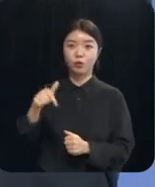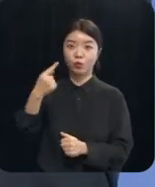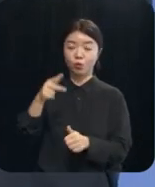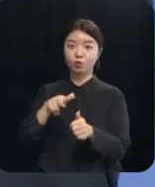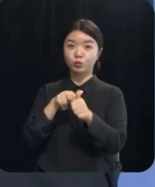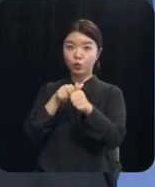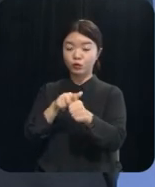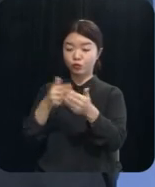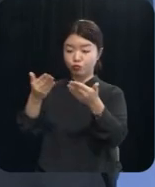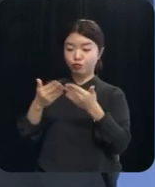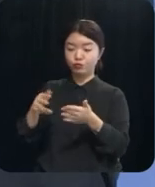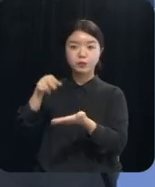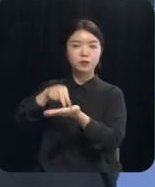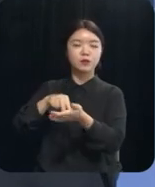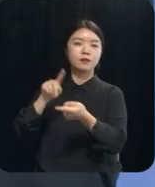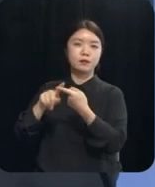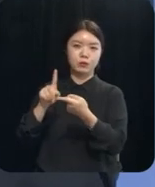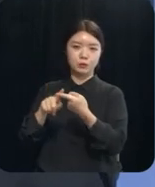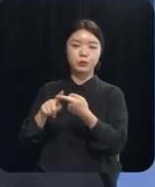후보께서 내놓은 의견에 대해서도